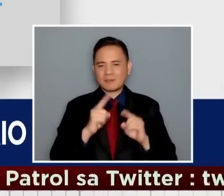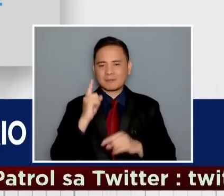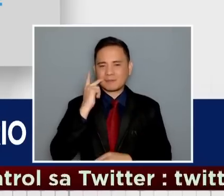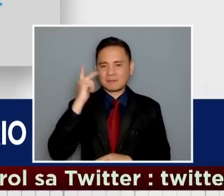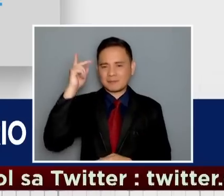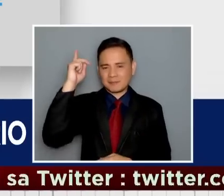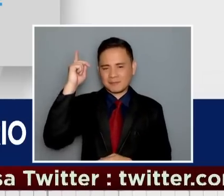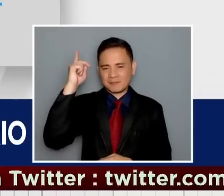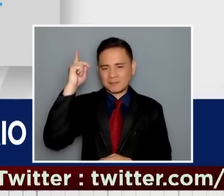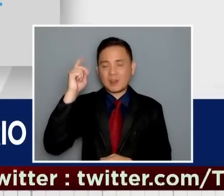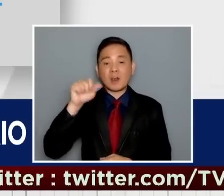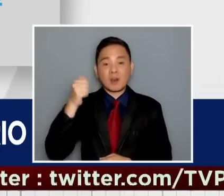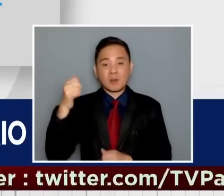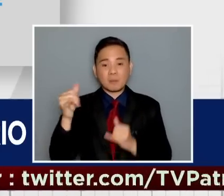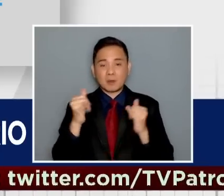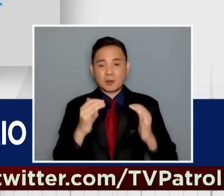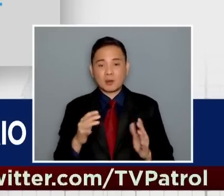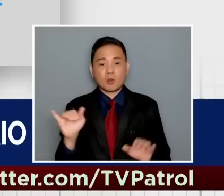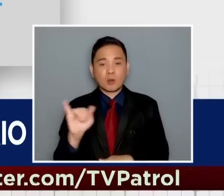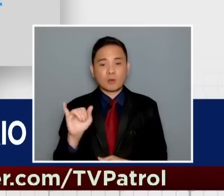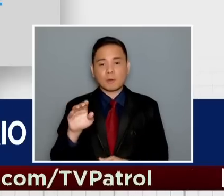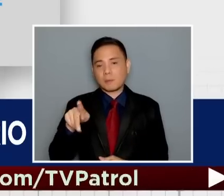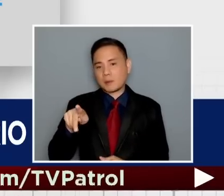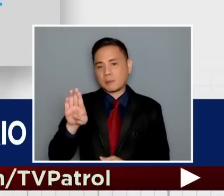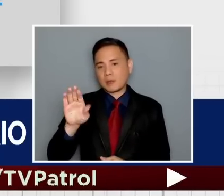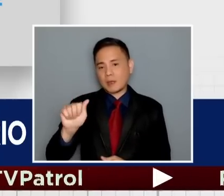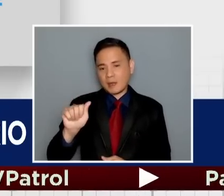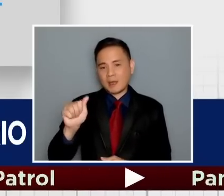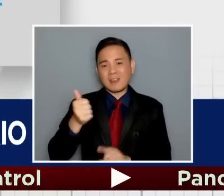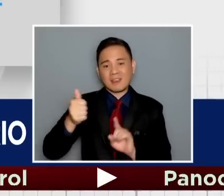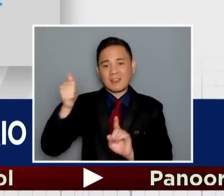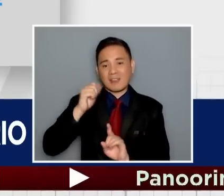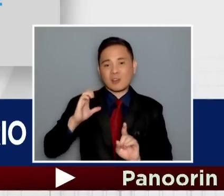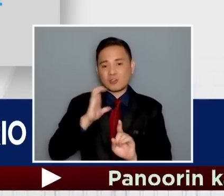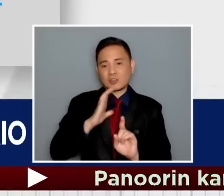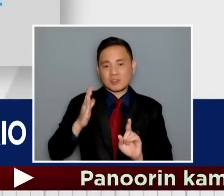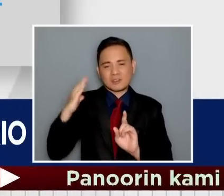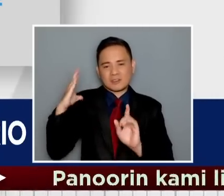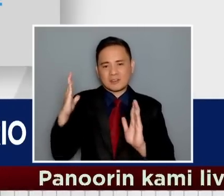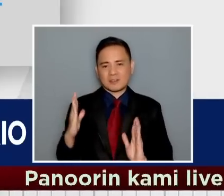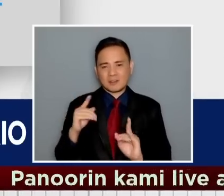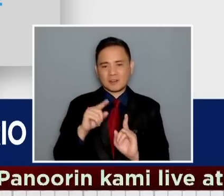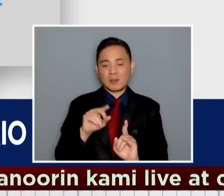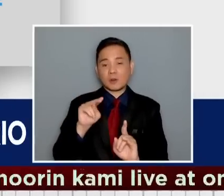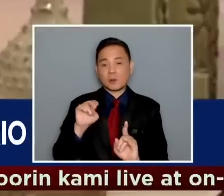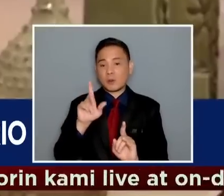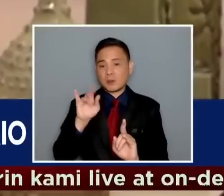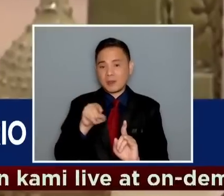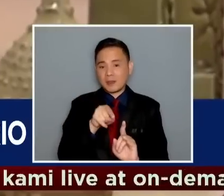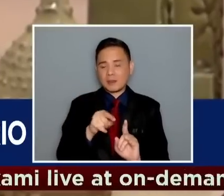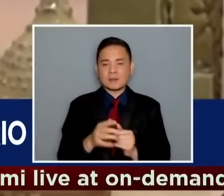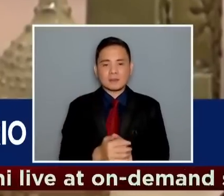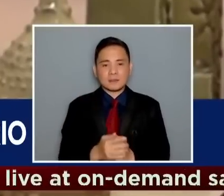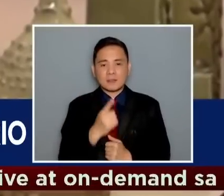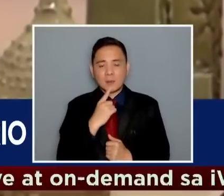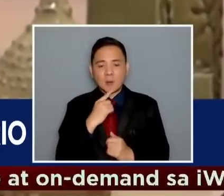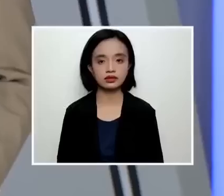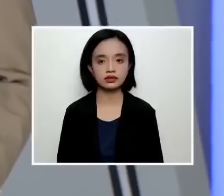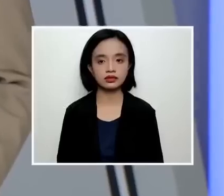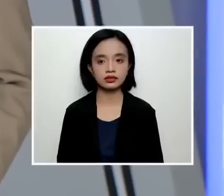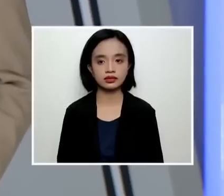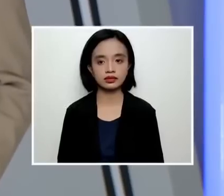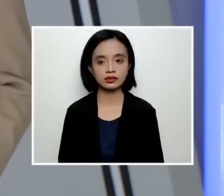mula sa dating PBA Commissioner at former Philippine Sports Commission Chairman Noli Iyala na hinihiling ang paggaling ni